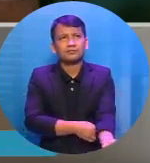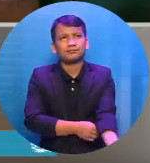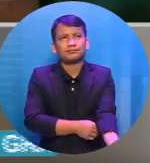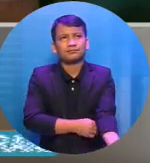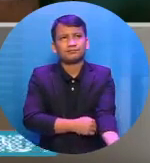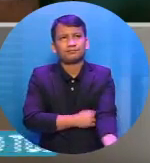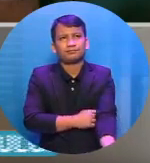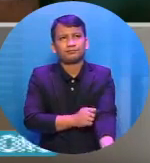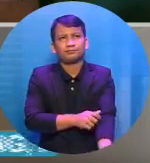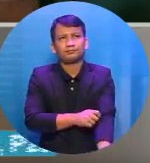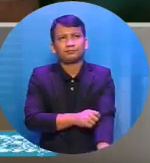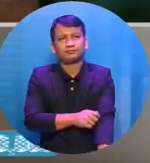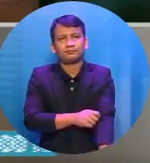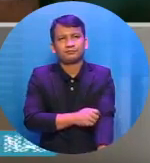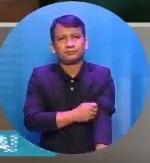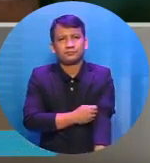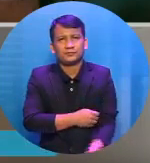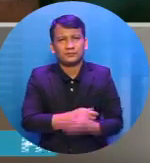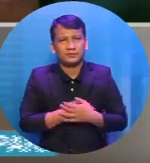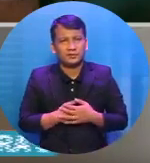eh. Ah, meron po bang bisyo?